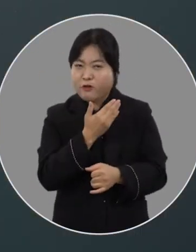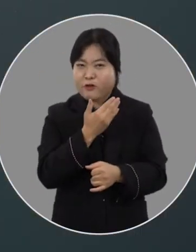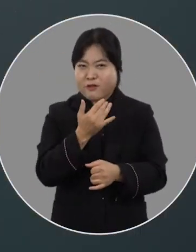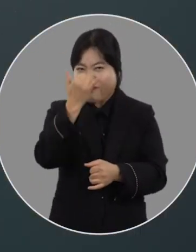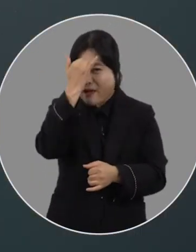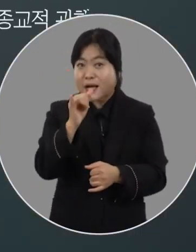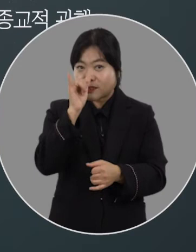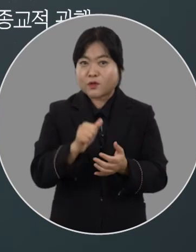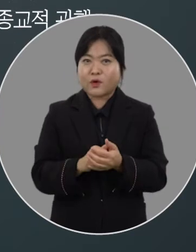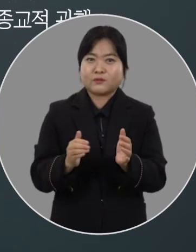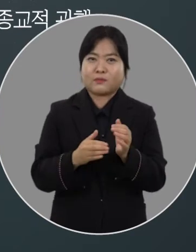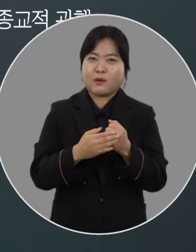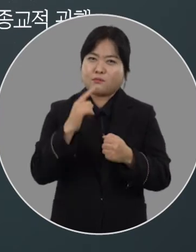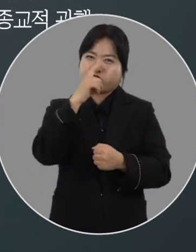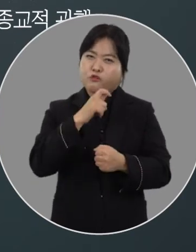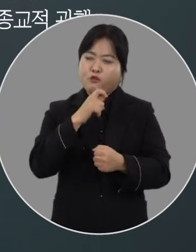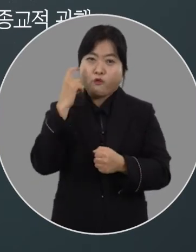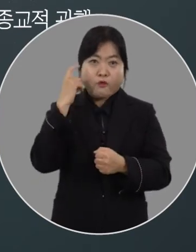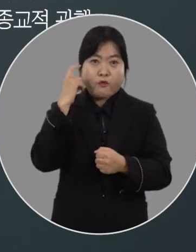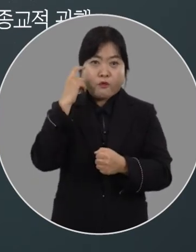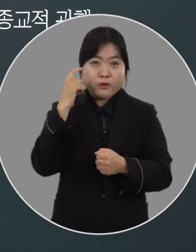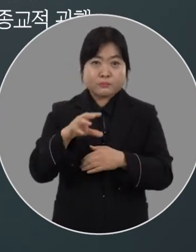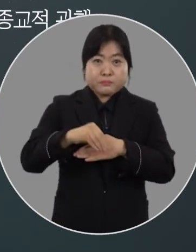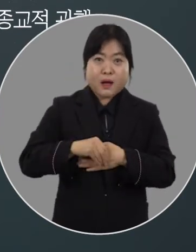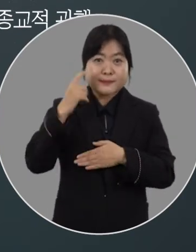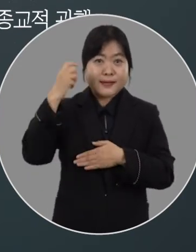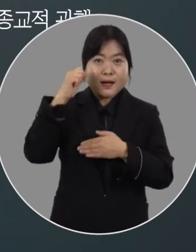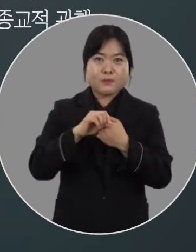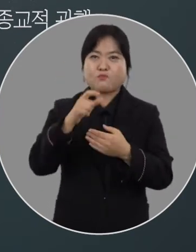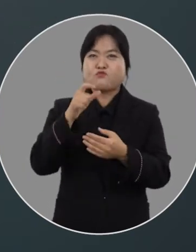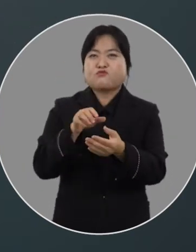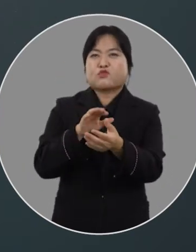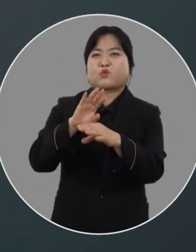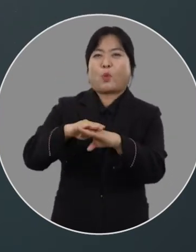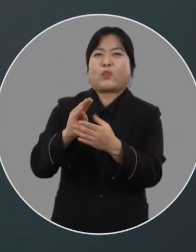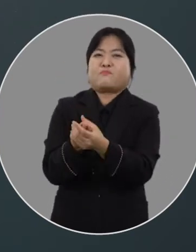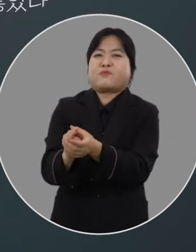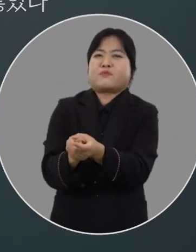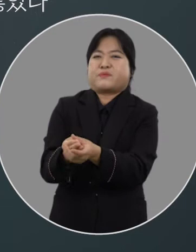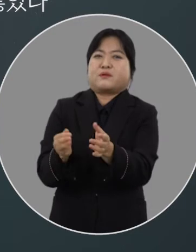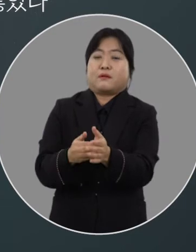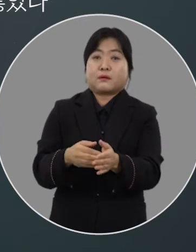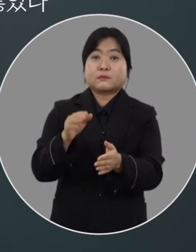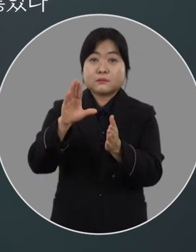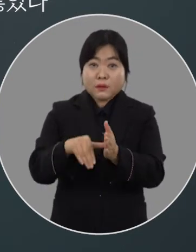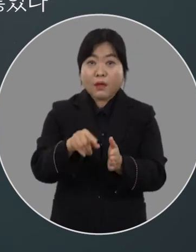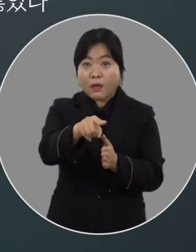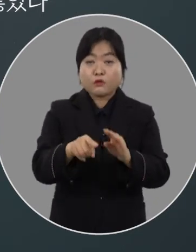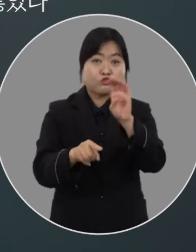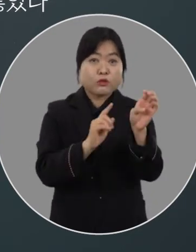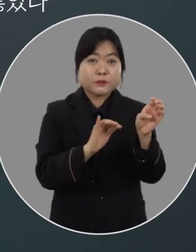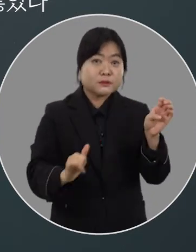있어서 부정을 탔다라고 생각하는 순간 흐르는 물에 계속해서 씻었습니다. 하지만 당시